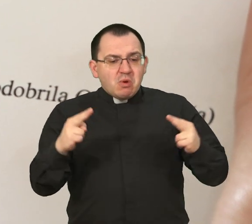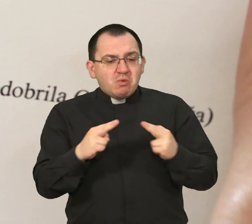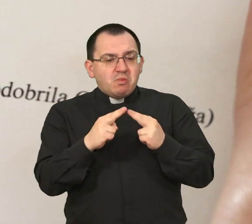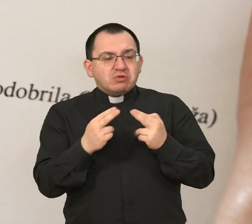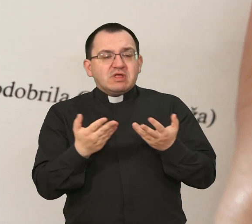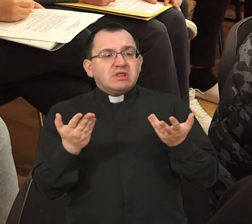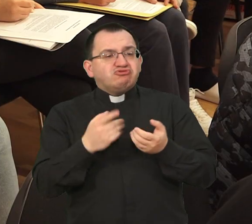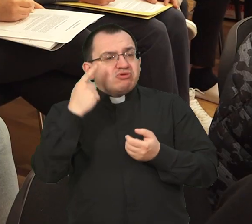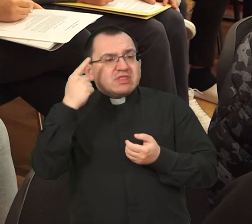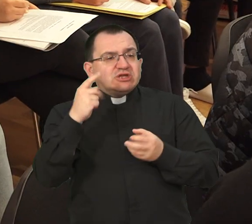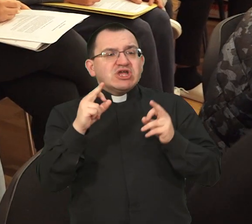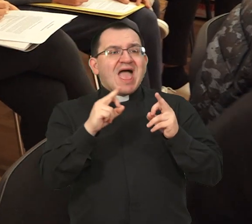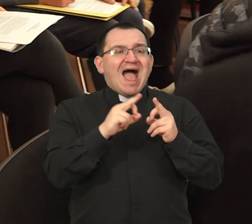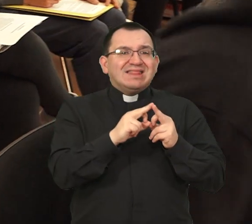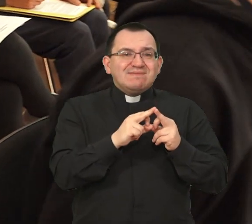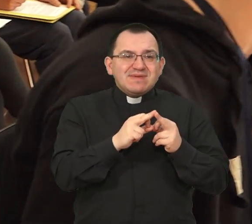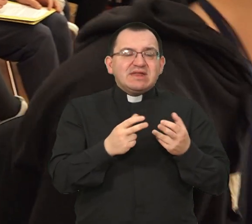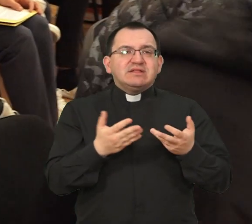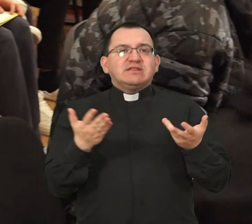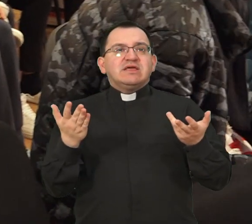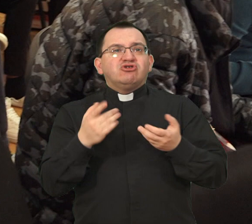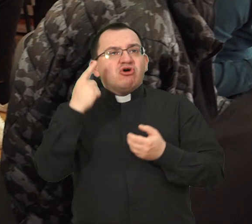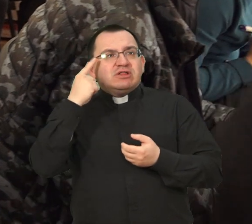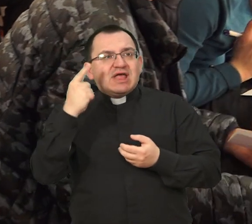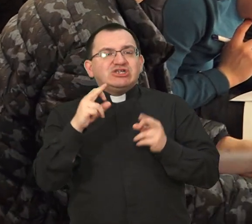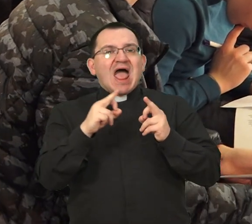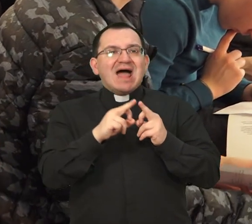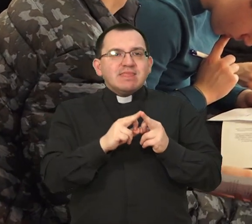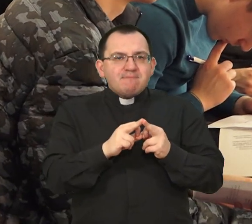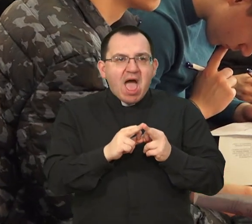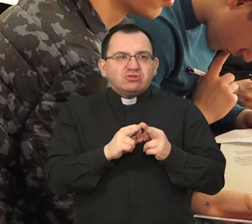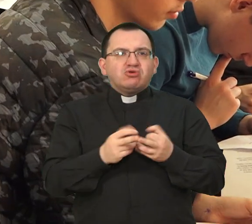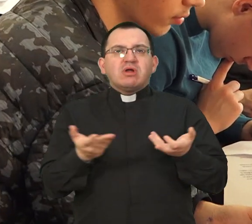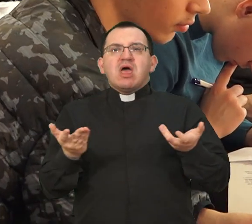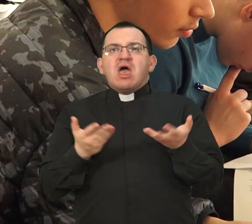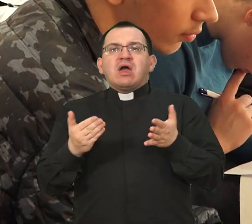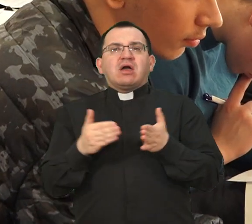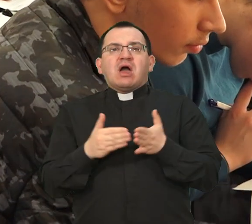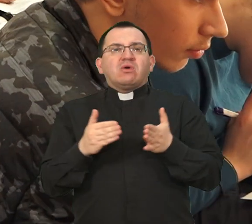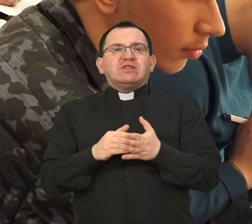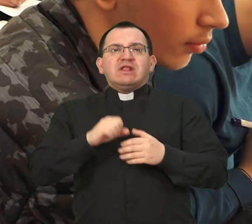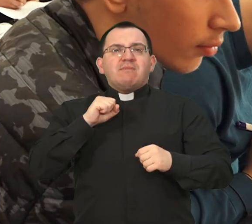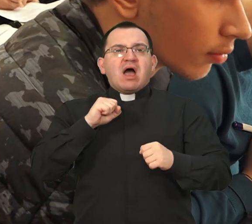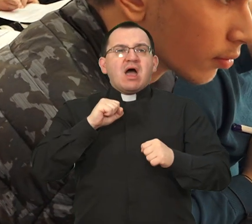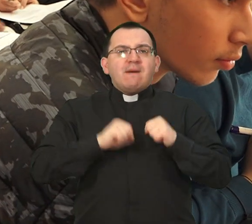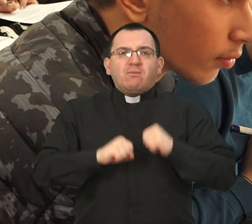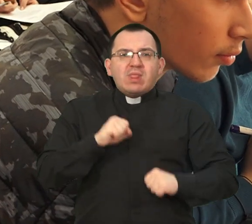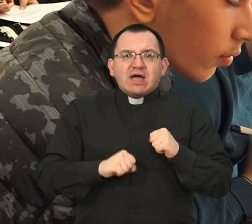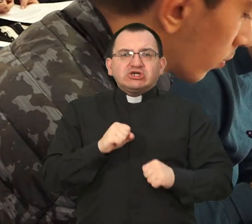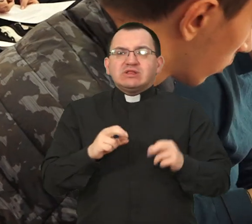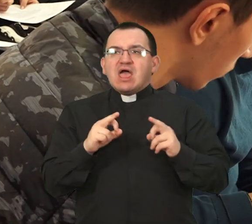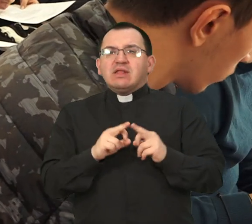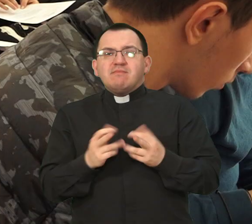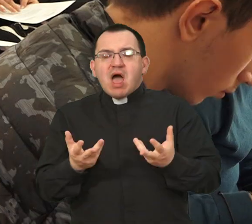formacijom, što znači animirati, što znači biti animator, kakav treba biti animator, kakav je to identitet animatora, onaj ljudski i